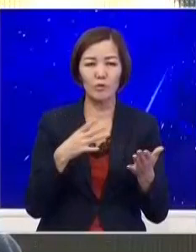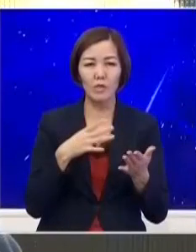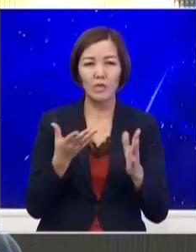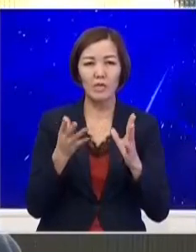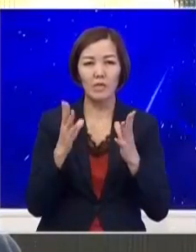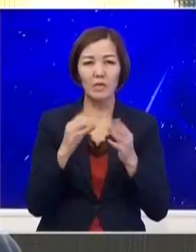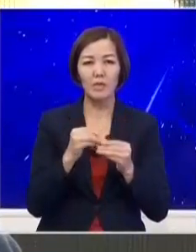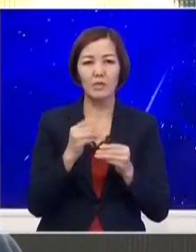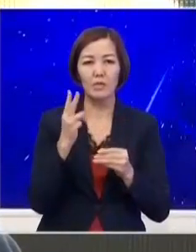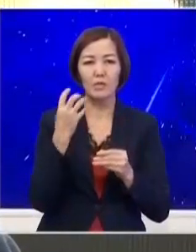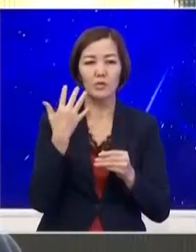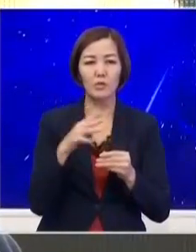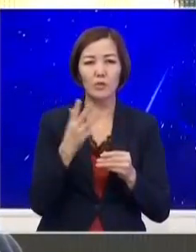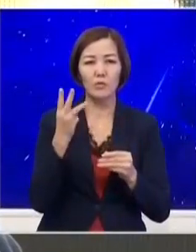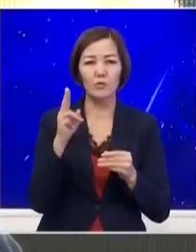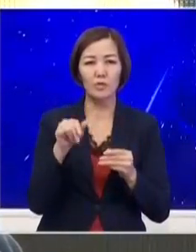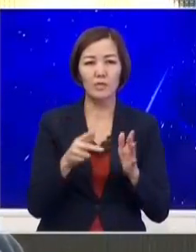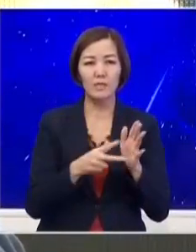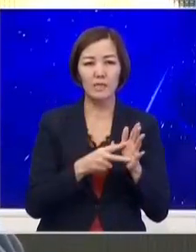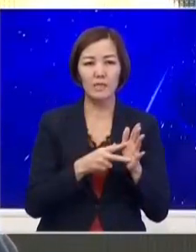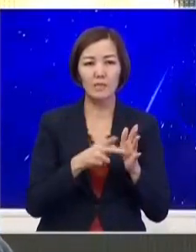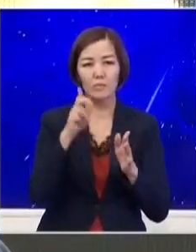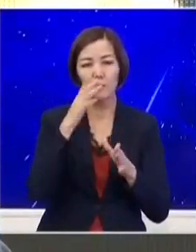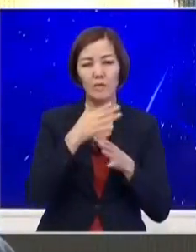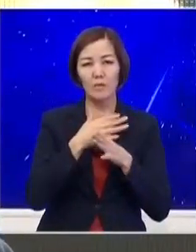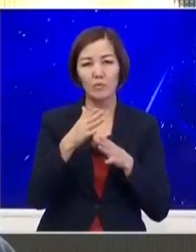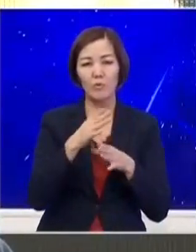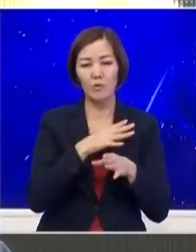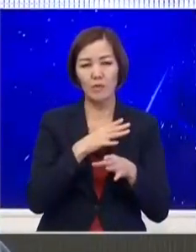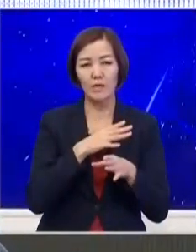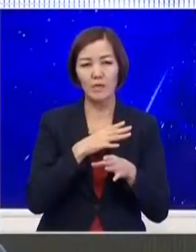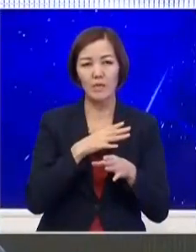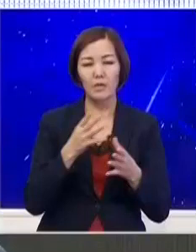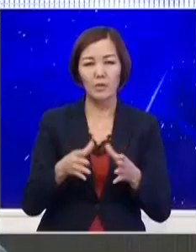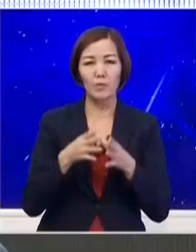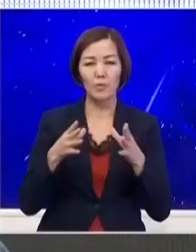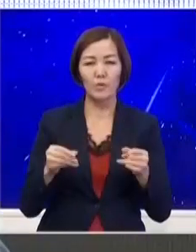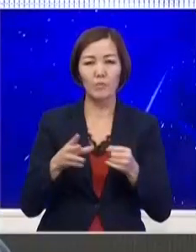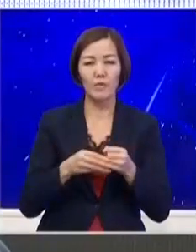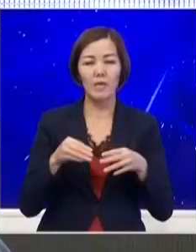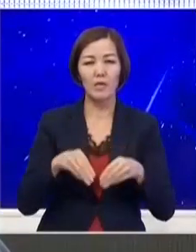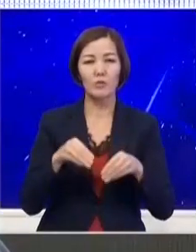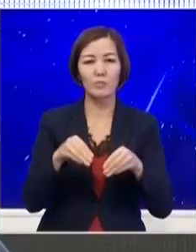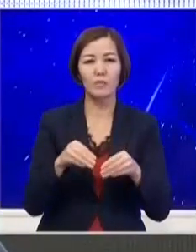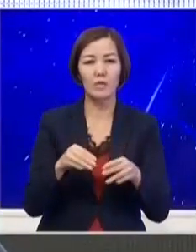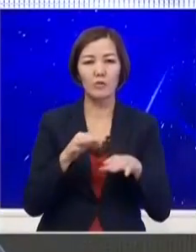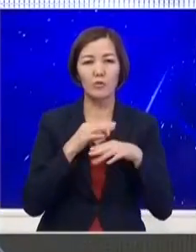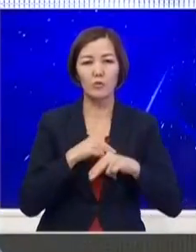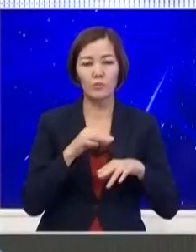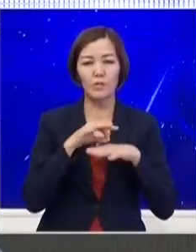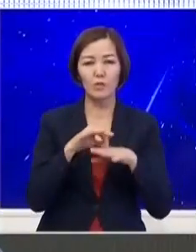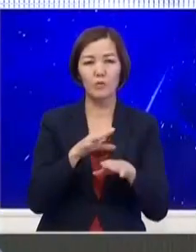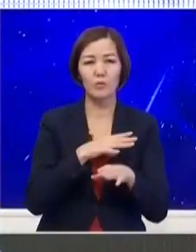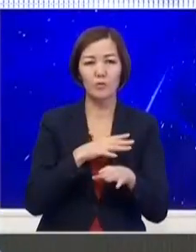шаруашылыққа 253-те 8 миллион теңге субсидия төленді. Көктемде дала жұмыстарын жүргізіп үшін ауданымызға